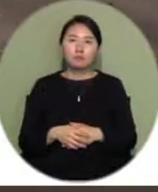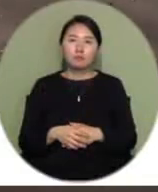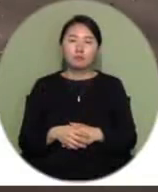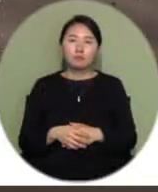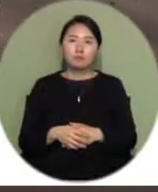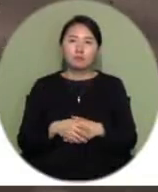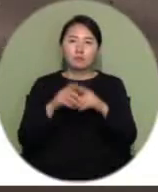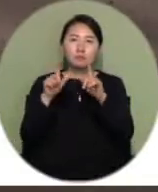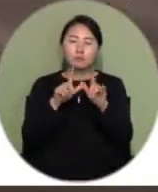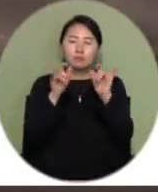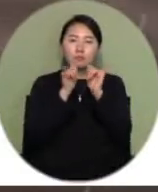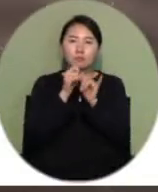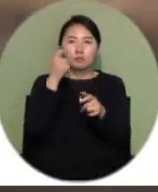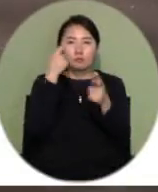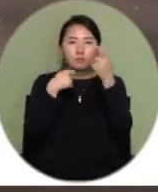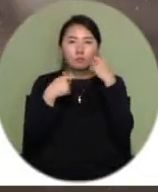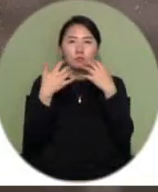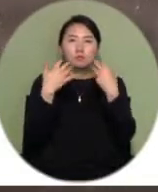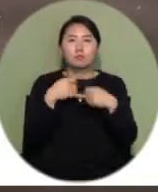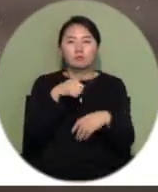그럼 주민들은 이제 울분을 안 느끼나요?